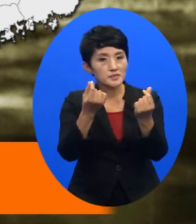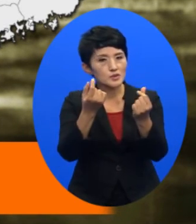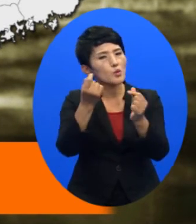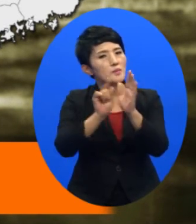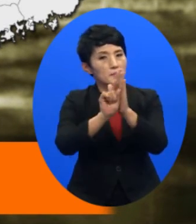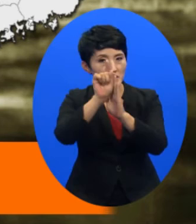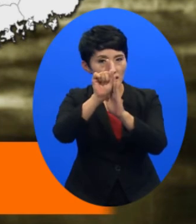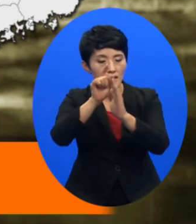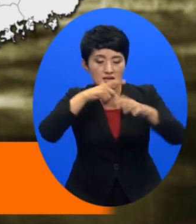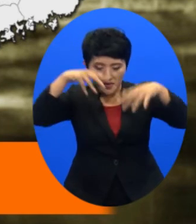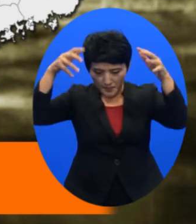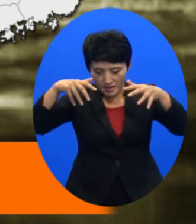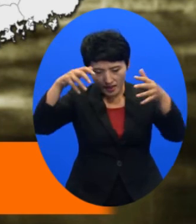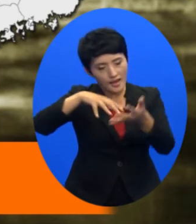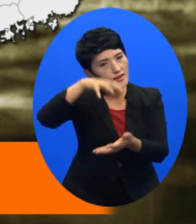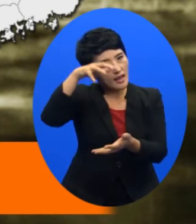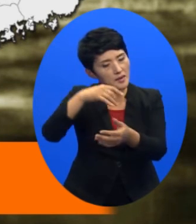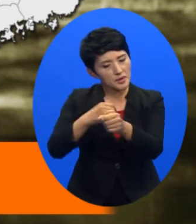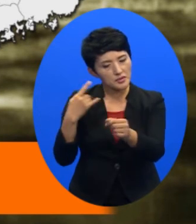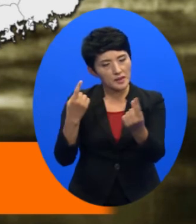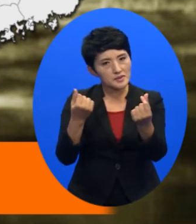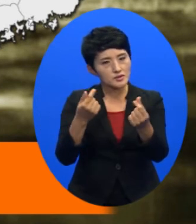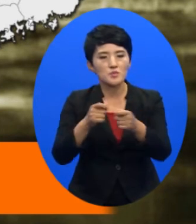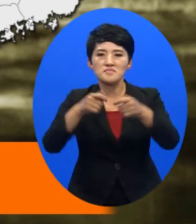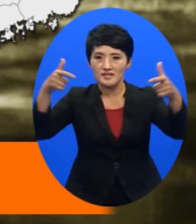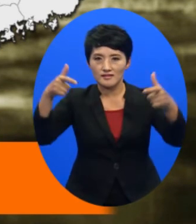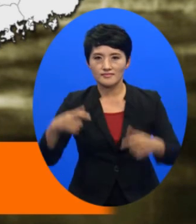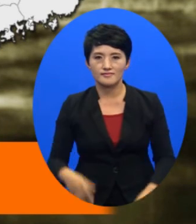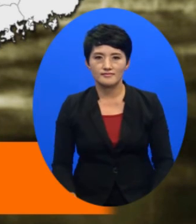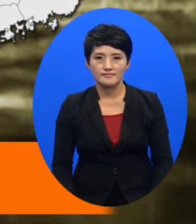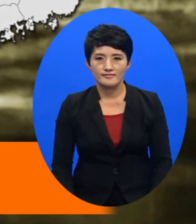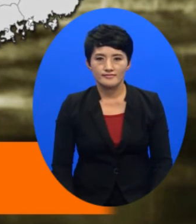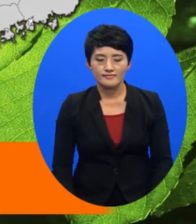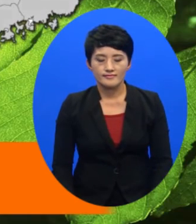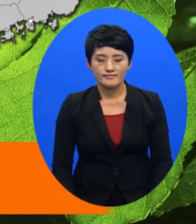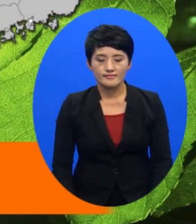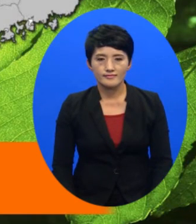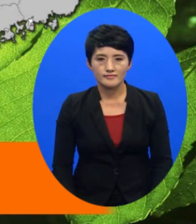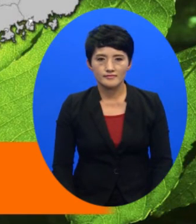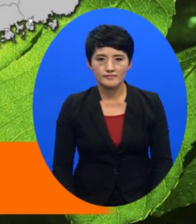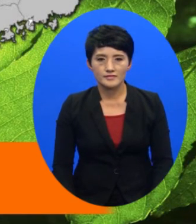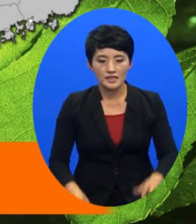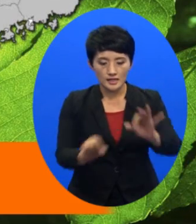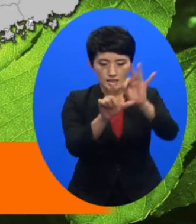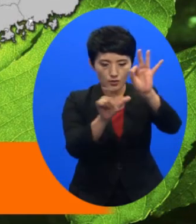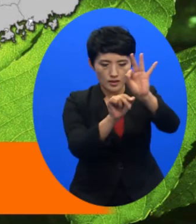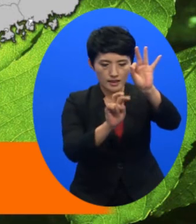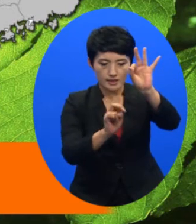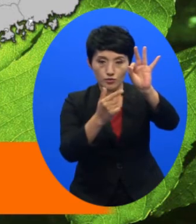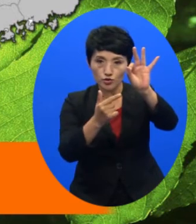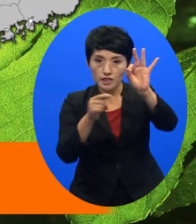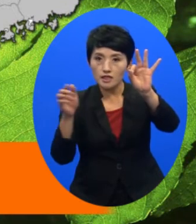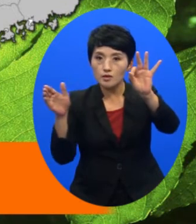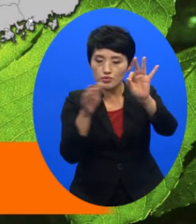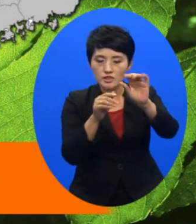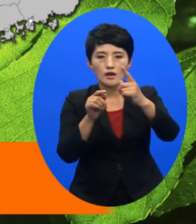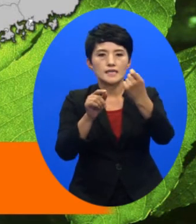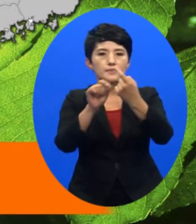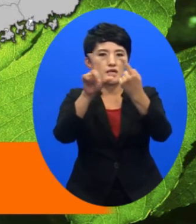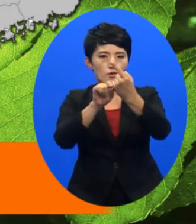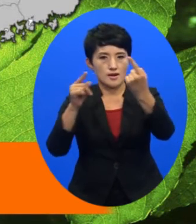비슷하거나 높겠고 강수량은 평년과 비슷하거나 많겠습니다. 마지막으로 10월 26일부터